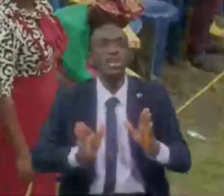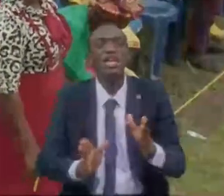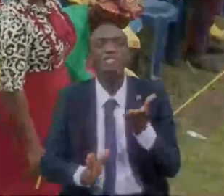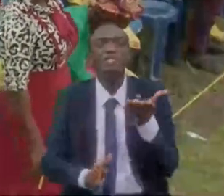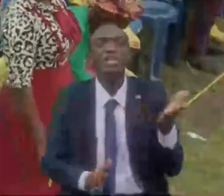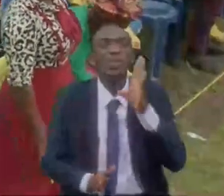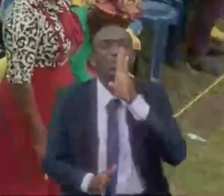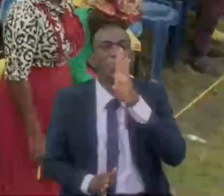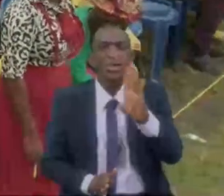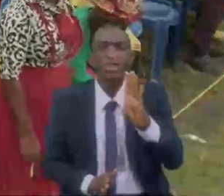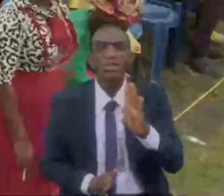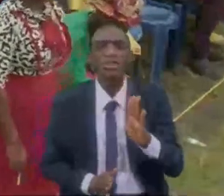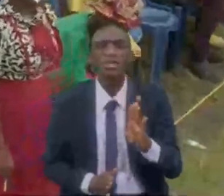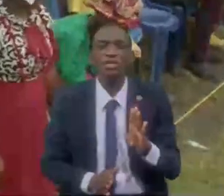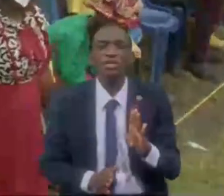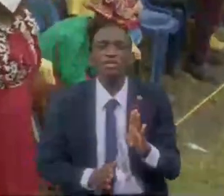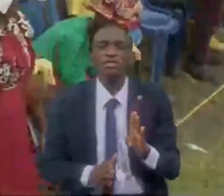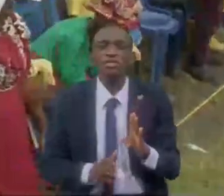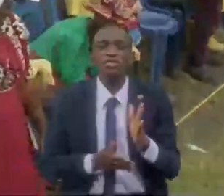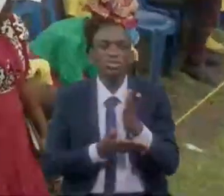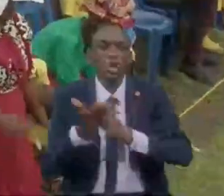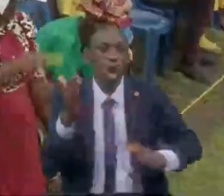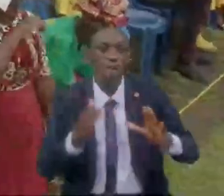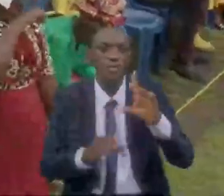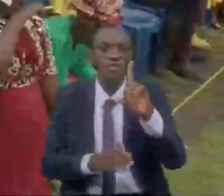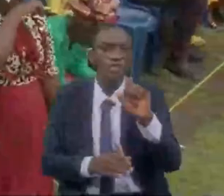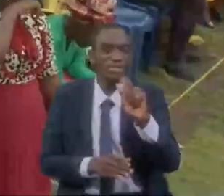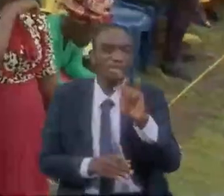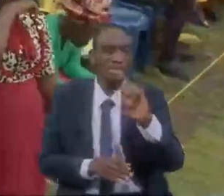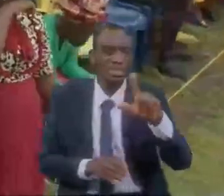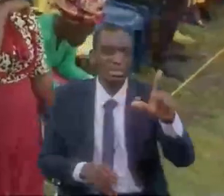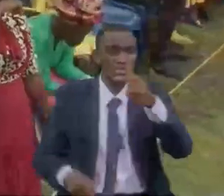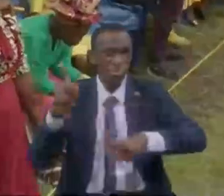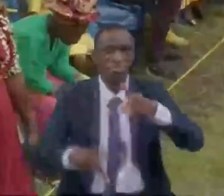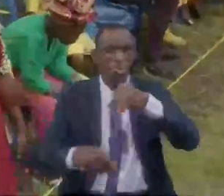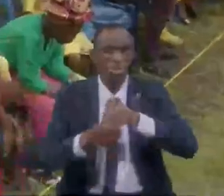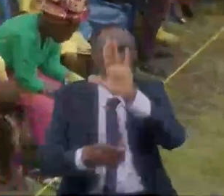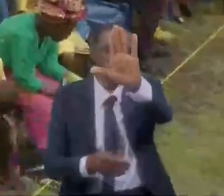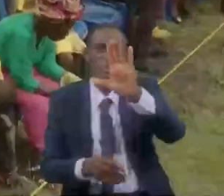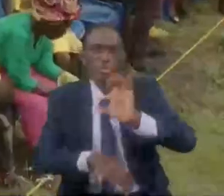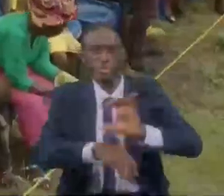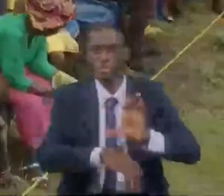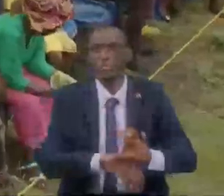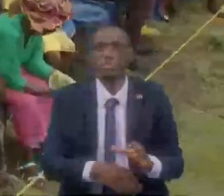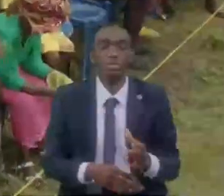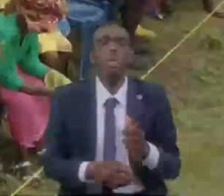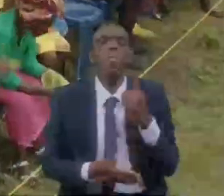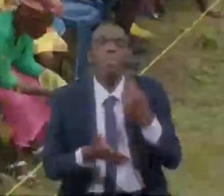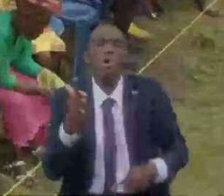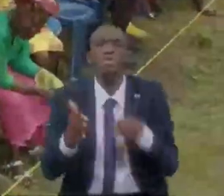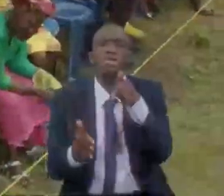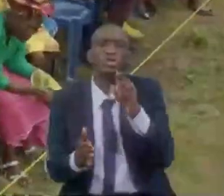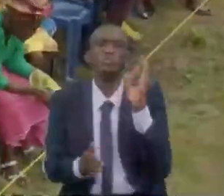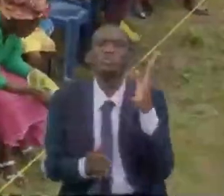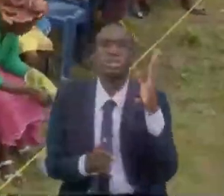Qui est de Daniel dans ton assemblée, de Daniel audacieux. Qu'est-ce que tu prêches? Si tu n'as